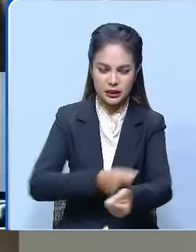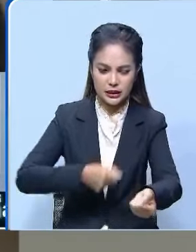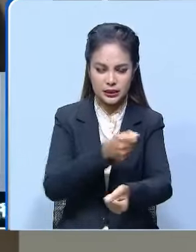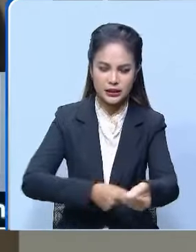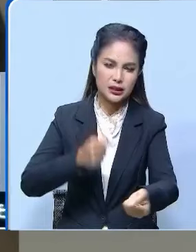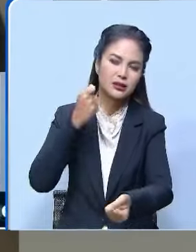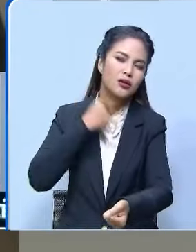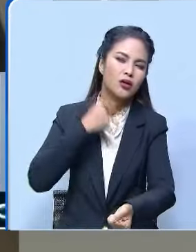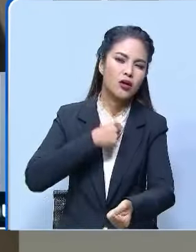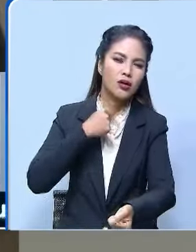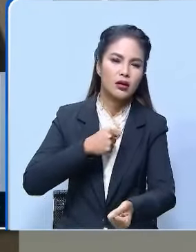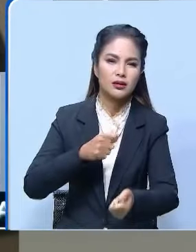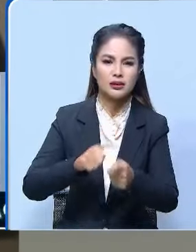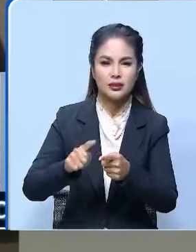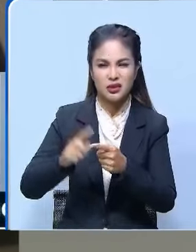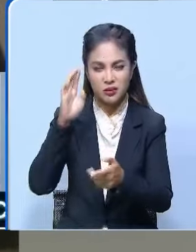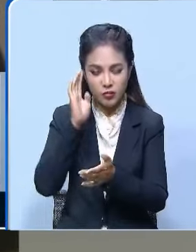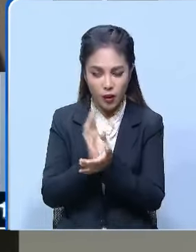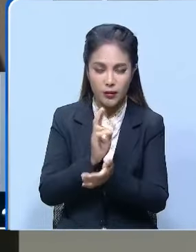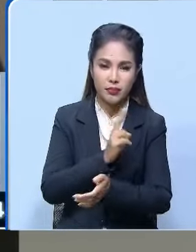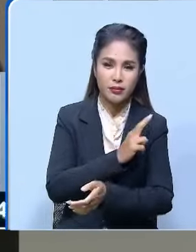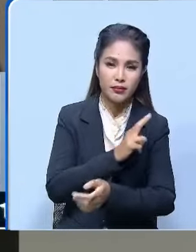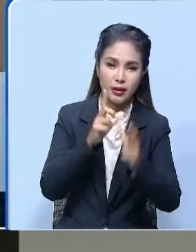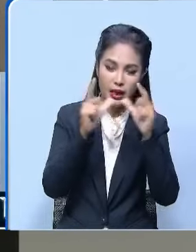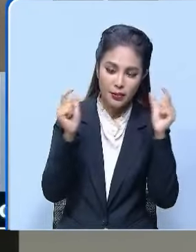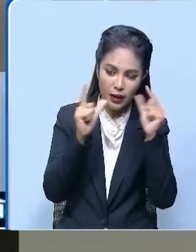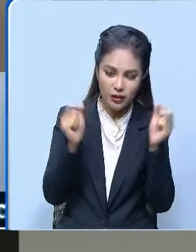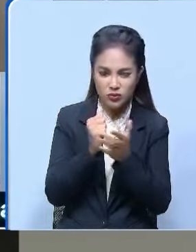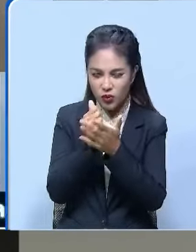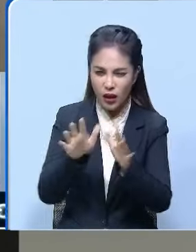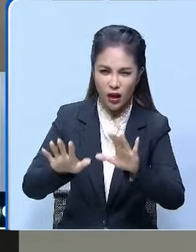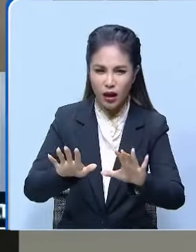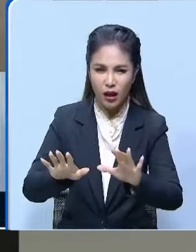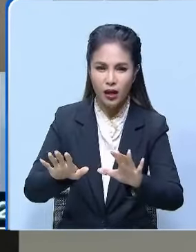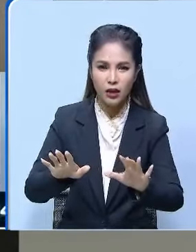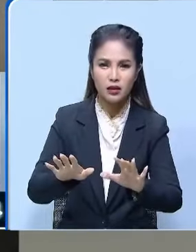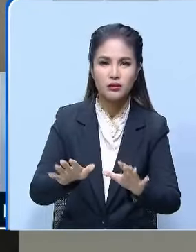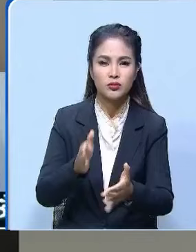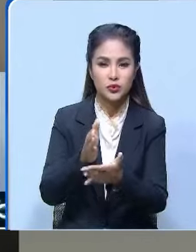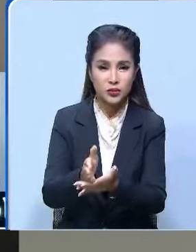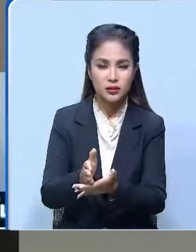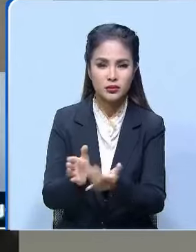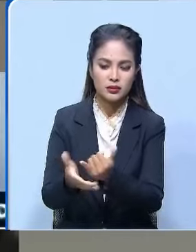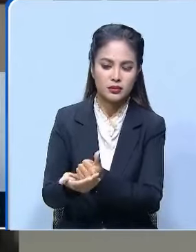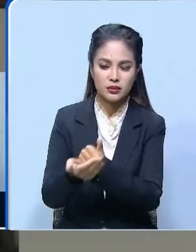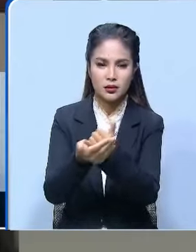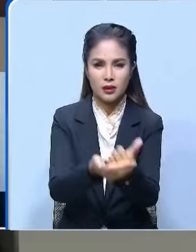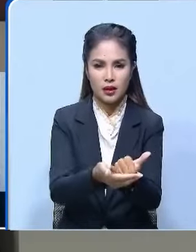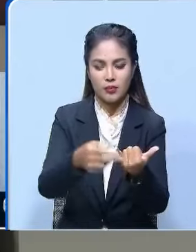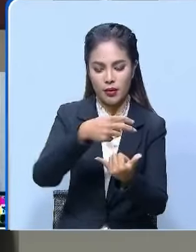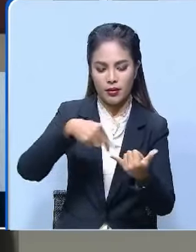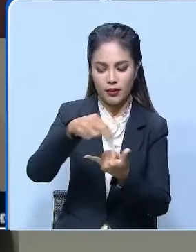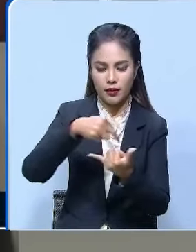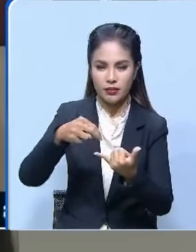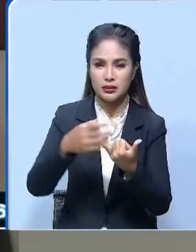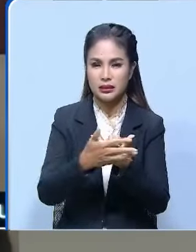คอตำรวจเอยพยาบาลเอยเข้าไปช่วยระงับเหตุกันวุ่นวายแล้วพาไปรักษาเพราะว่าเสียเลือดเยอะหลังจากรักษาเสร็จเดี๋ยว